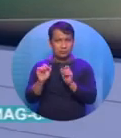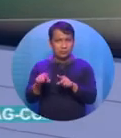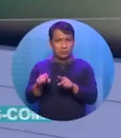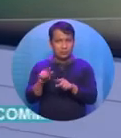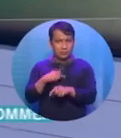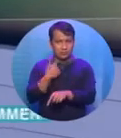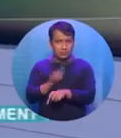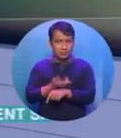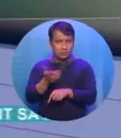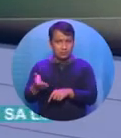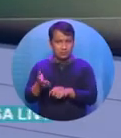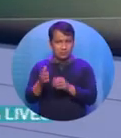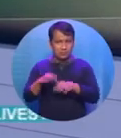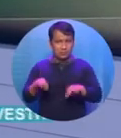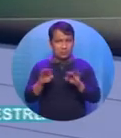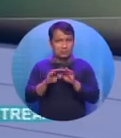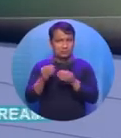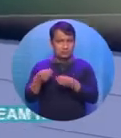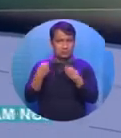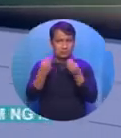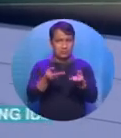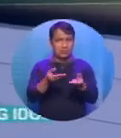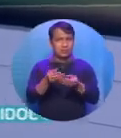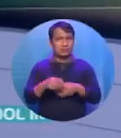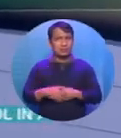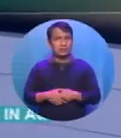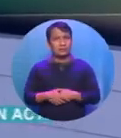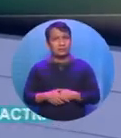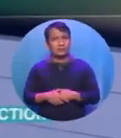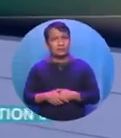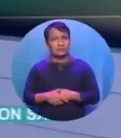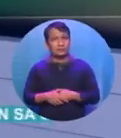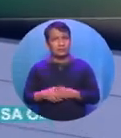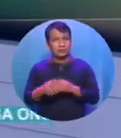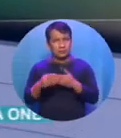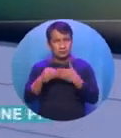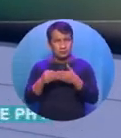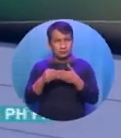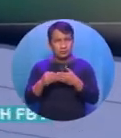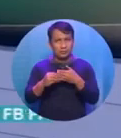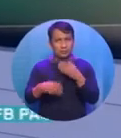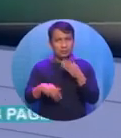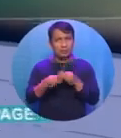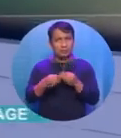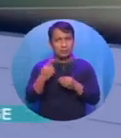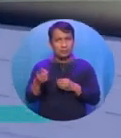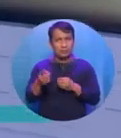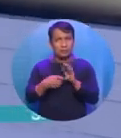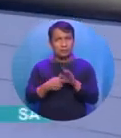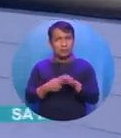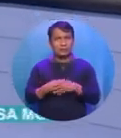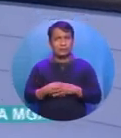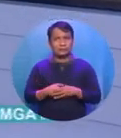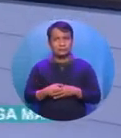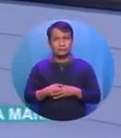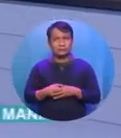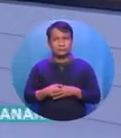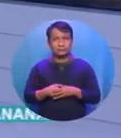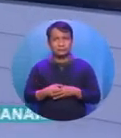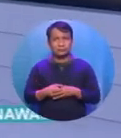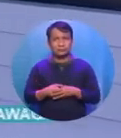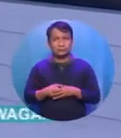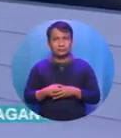pagkain. In that case, ibibigyan na namin. Diba? Paminsan-minsan, we have to be practical.